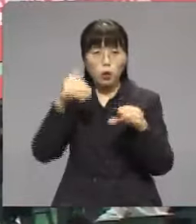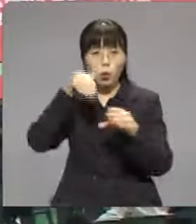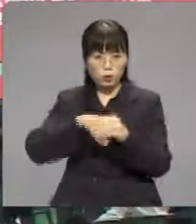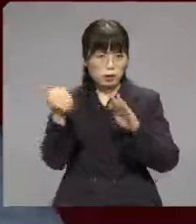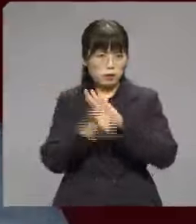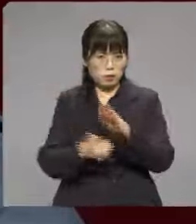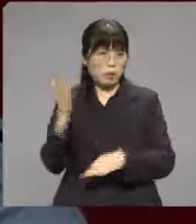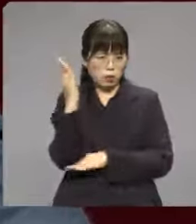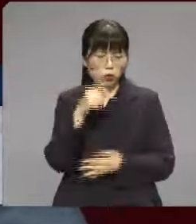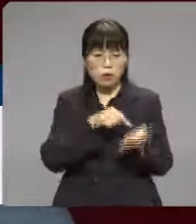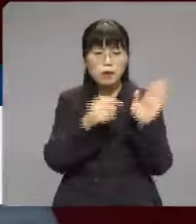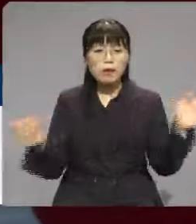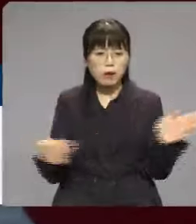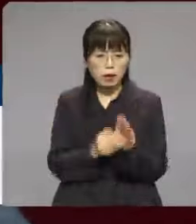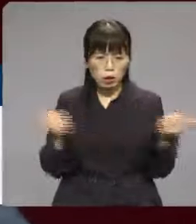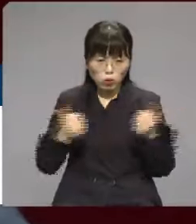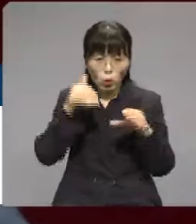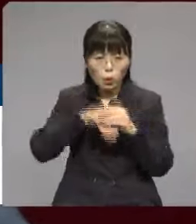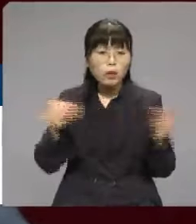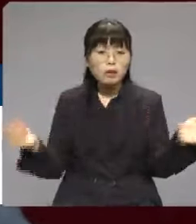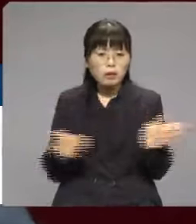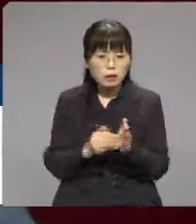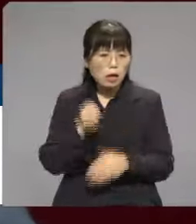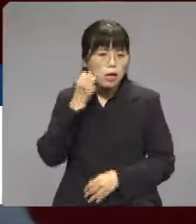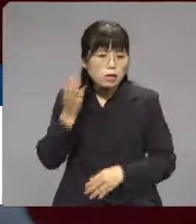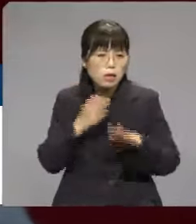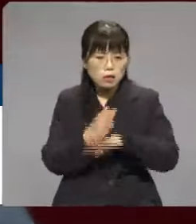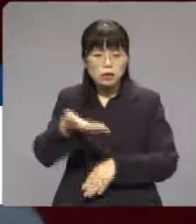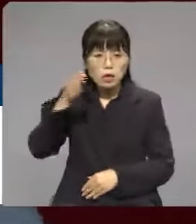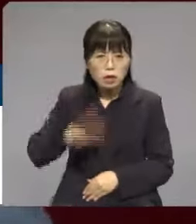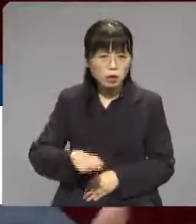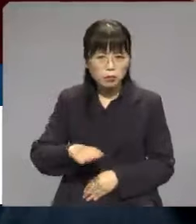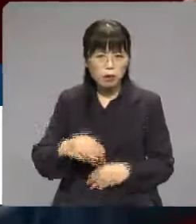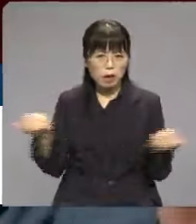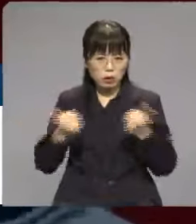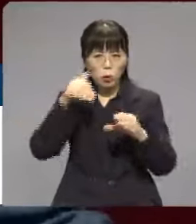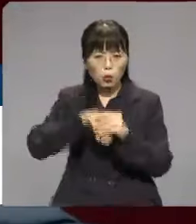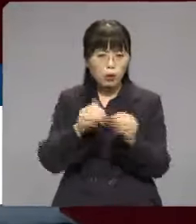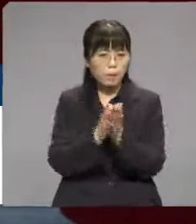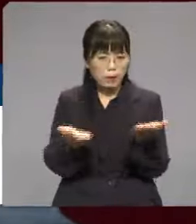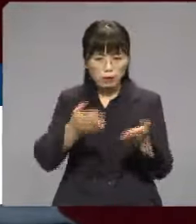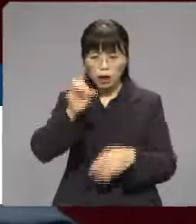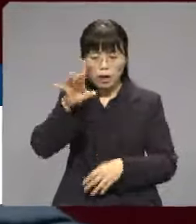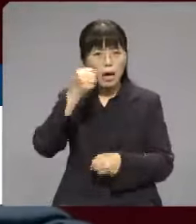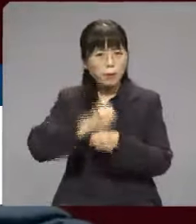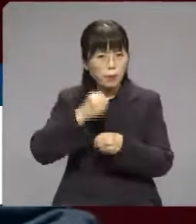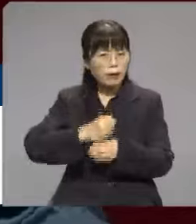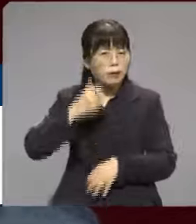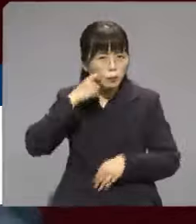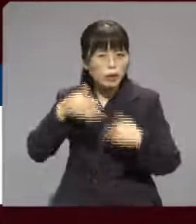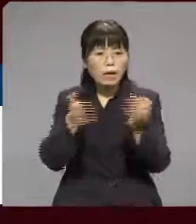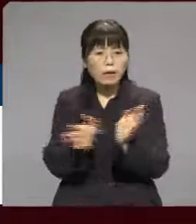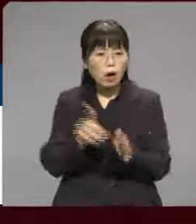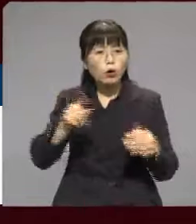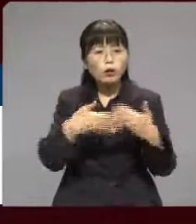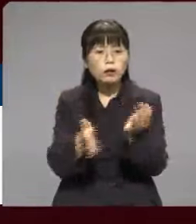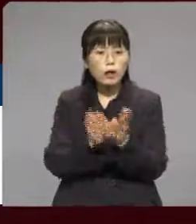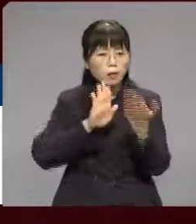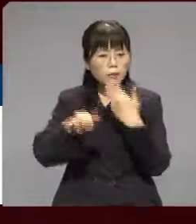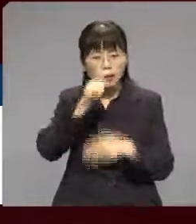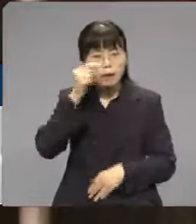거론했습니다. 총선이 끝난 지 벌써 3개월이 지났습니다만 총선 백서 하나 못 만드는 당. 이 당에 어떻게